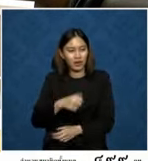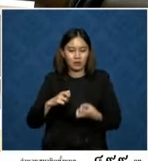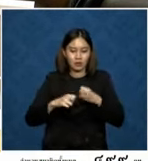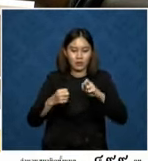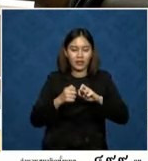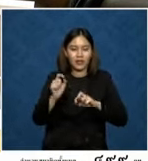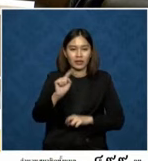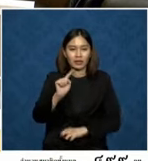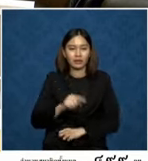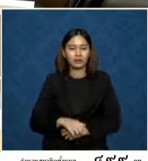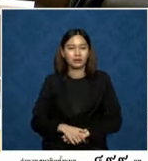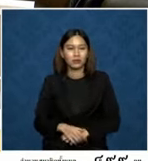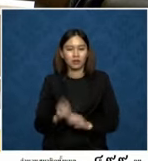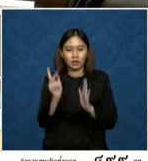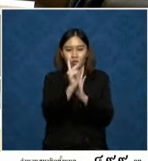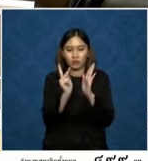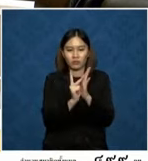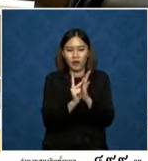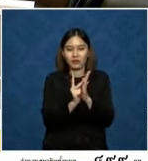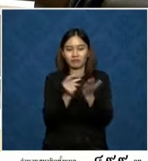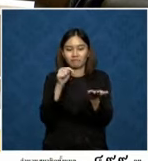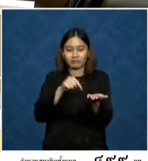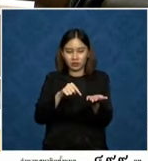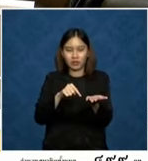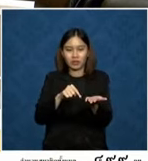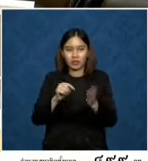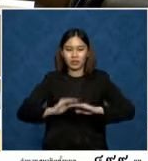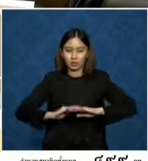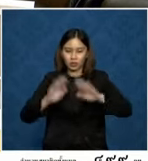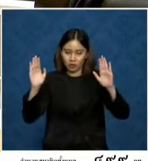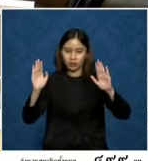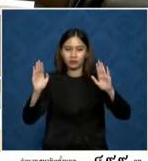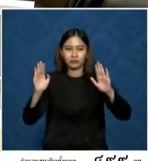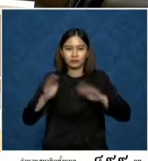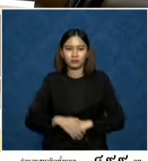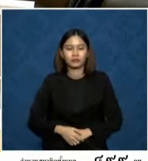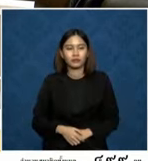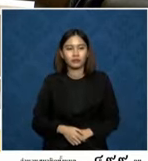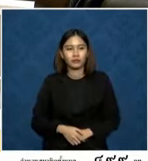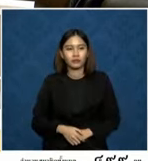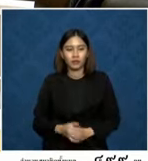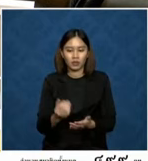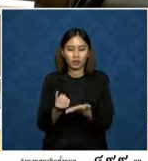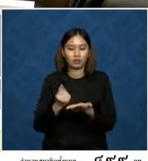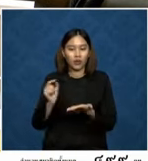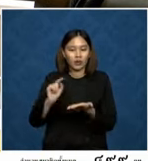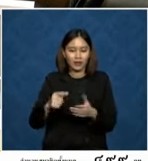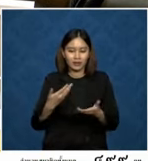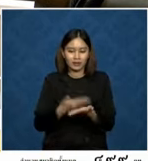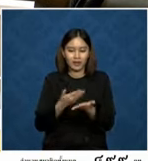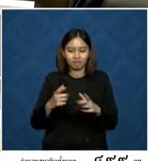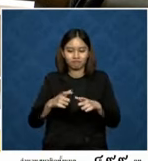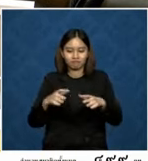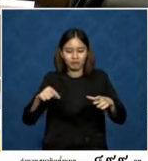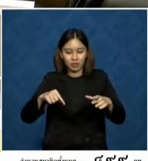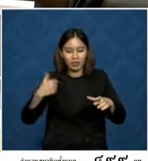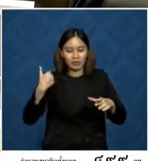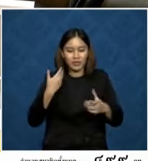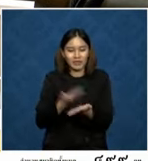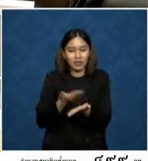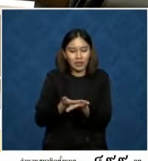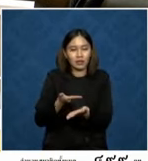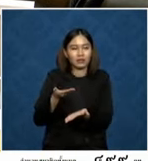ครับก็คือกฎหมายฉบับนี้ที่จะยกเลิกเนี่ยนะครับยังช่วยให้เช็คเนี่ยมีมูลค่าอยู่